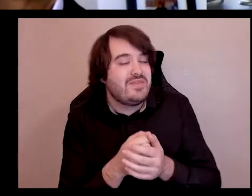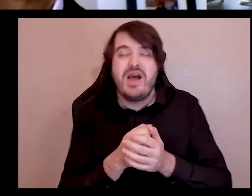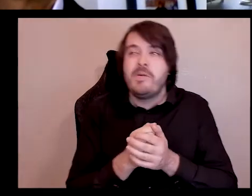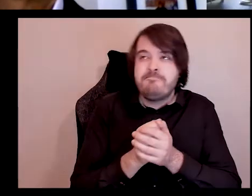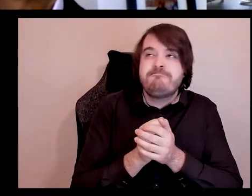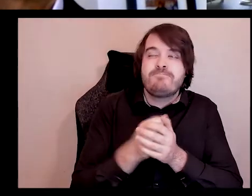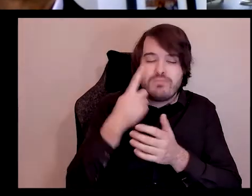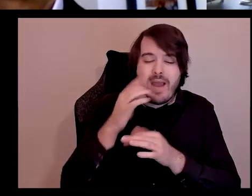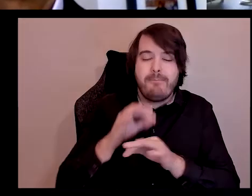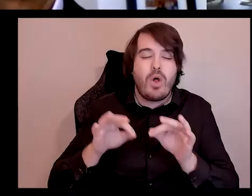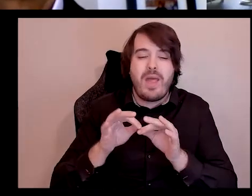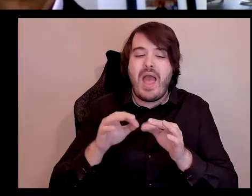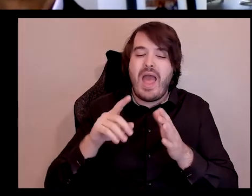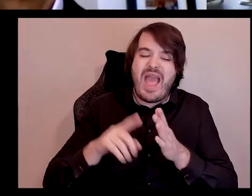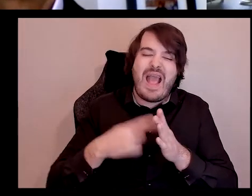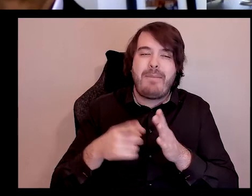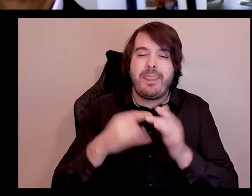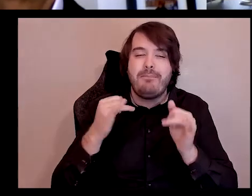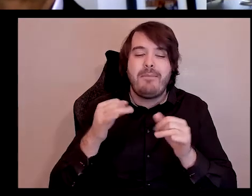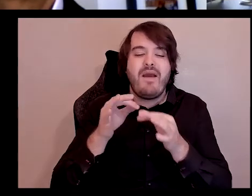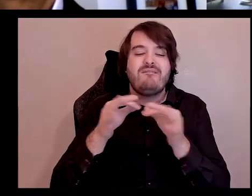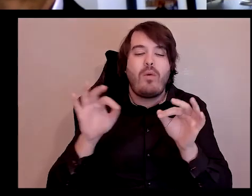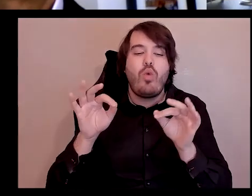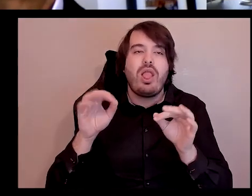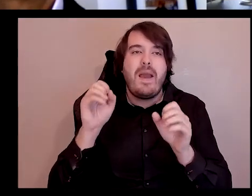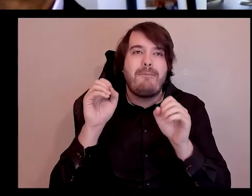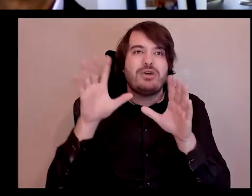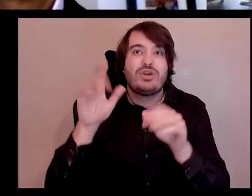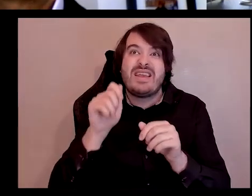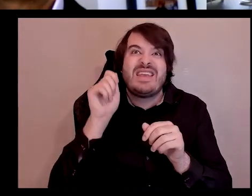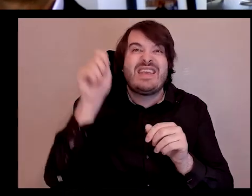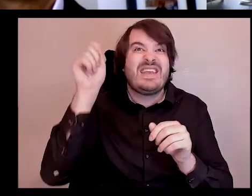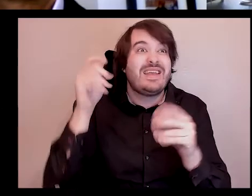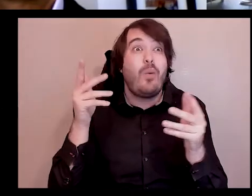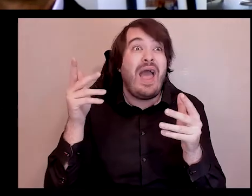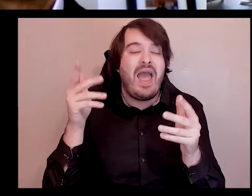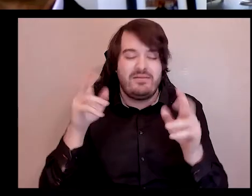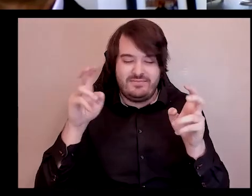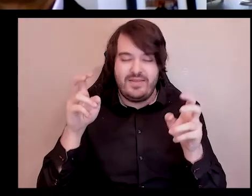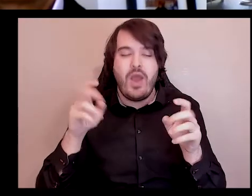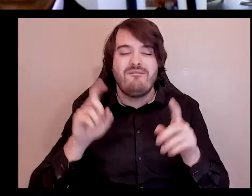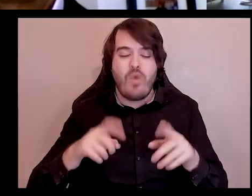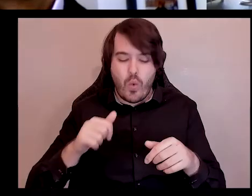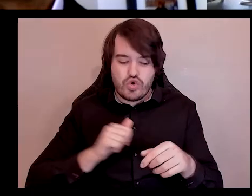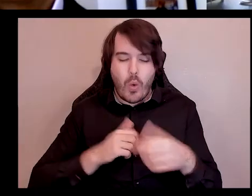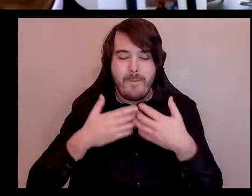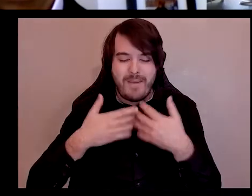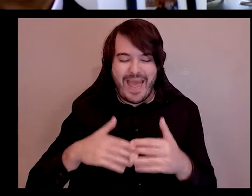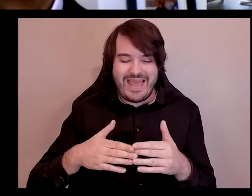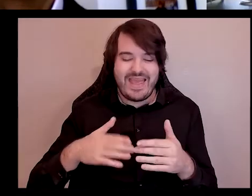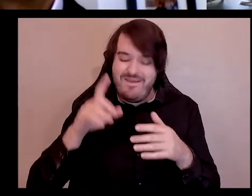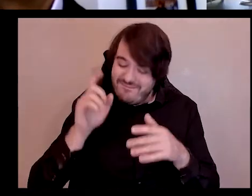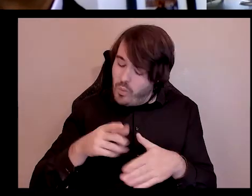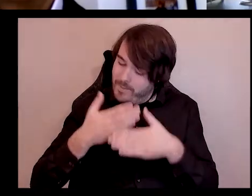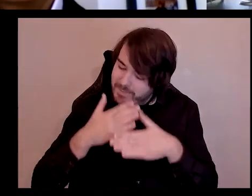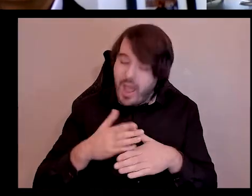à la recherche de vos expertises. Alors, y avait-il un petit mot de la fin, Claude, pour nos gens qui nous écoutent présentement? Je pense qu'on peut